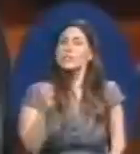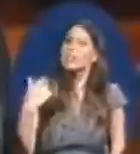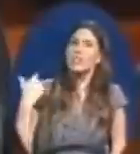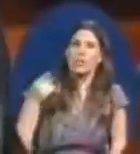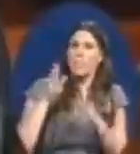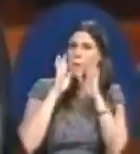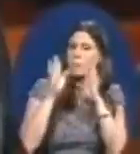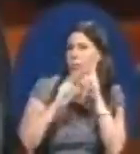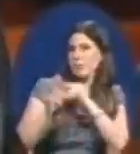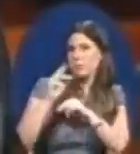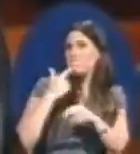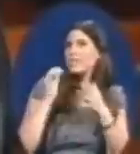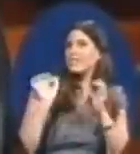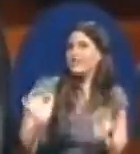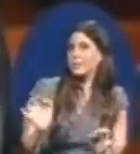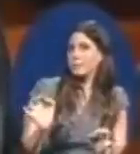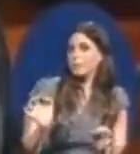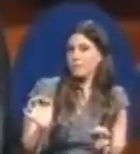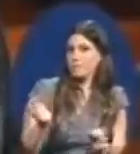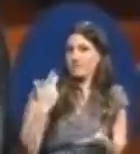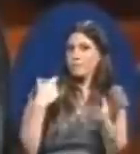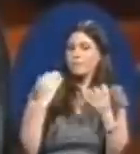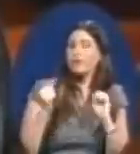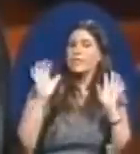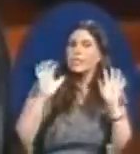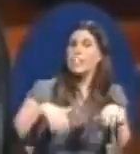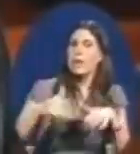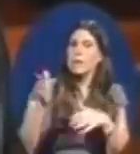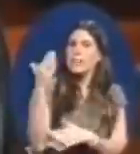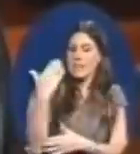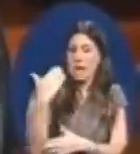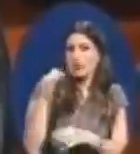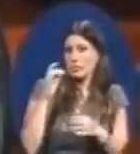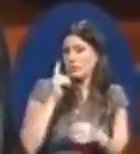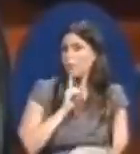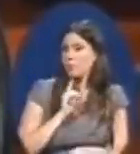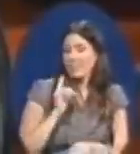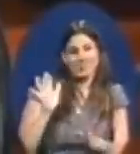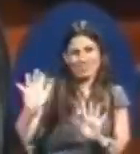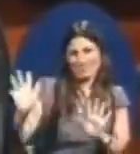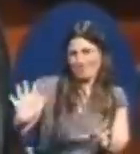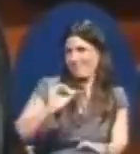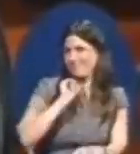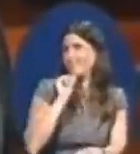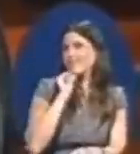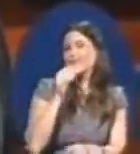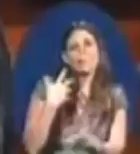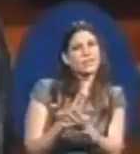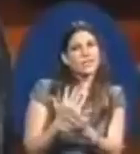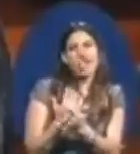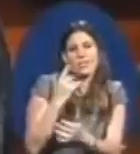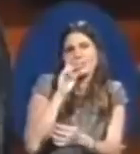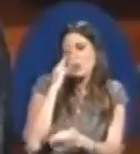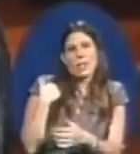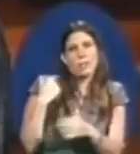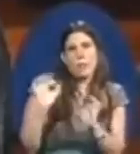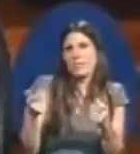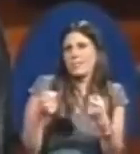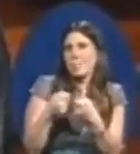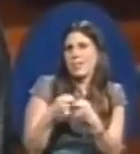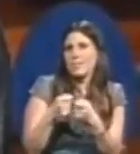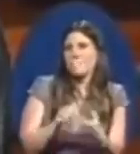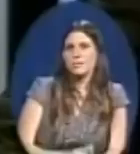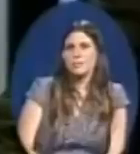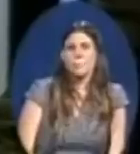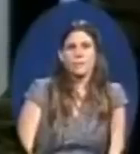אני לא מאמינה שהדיבורים האלה רציניים. אני בטוחה שנשיא המדינה שמעון פרס דוחה על הסף כל הצעה כזאת, וזה לא נראה לי באמת רלוונטי.